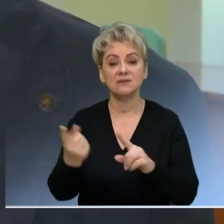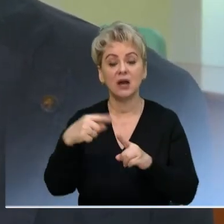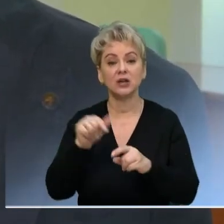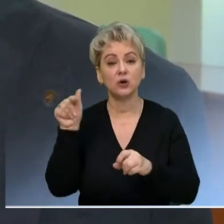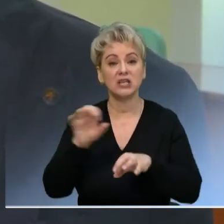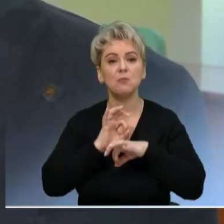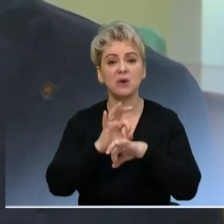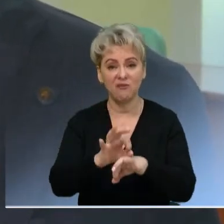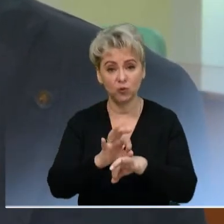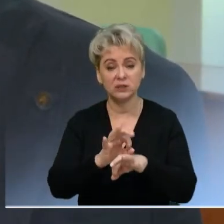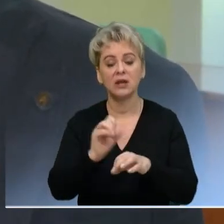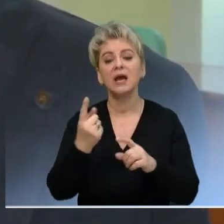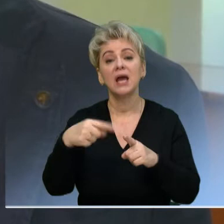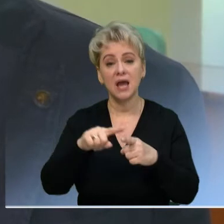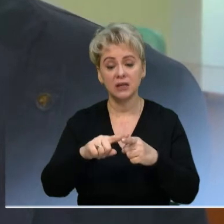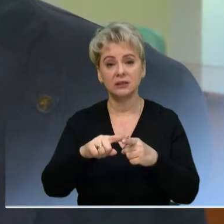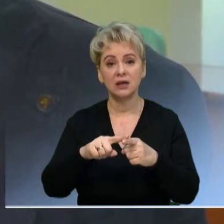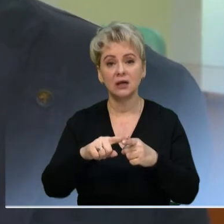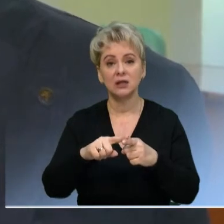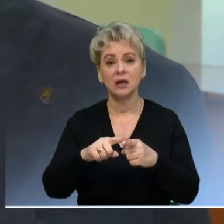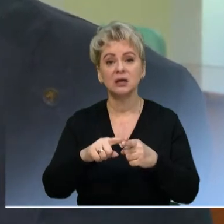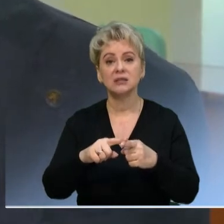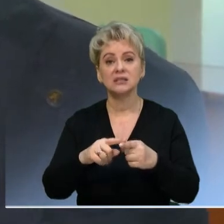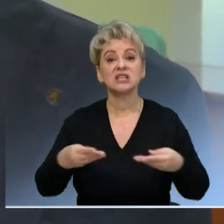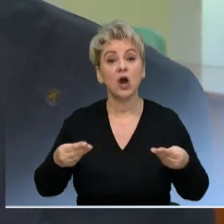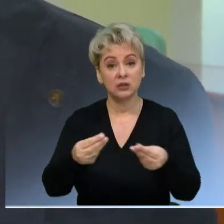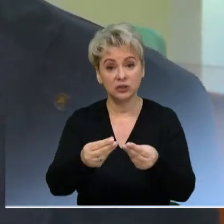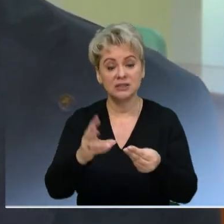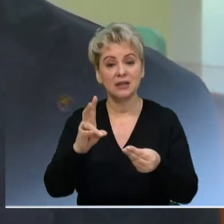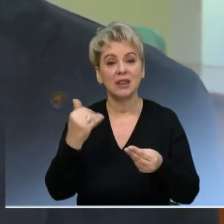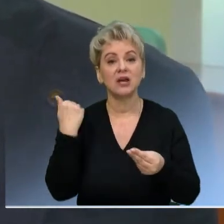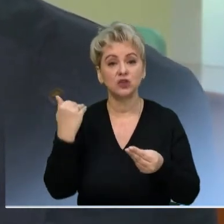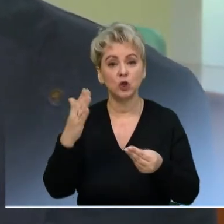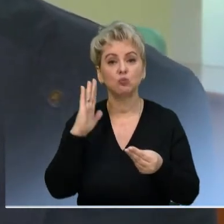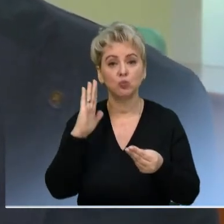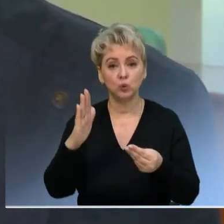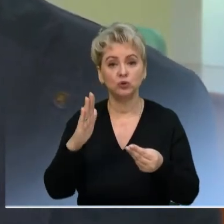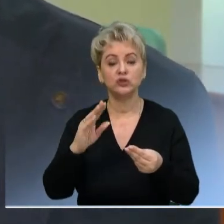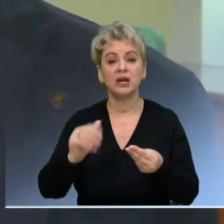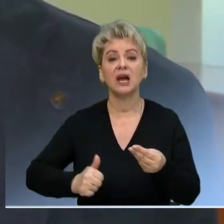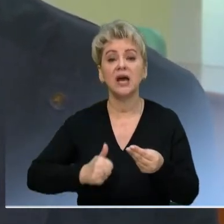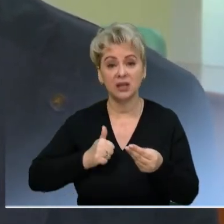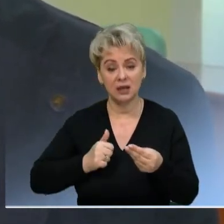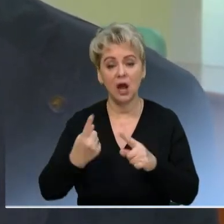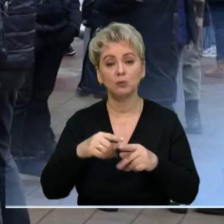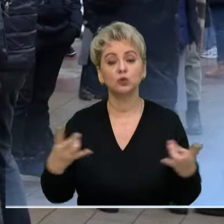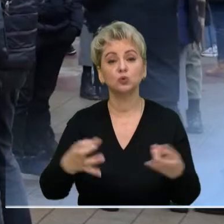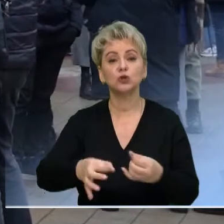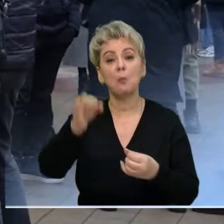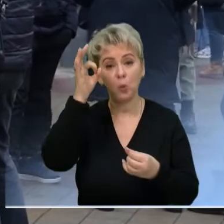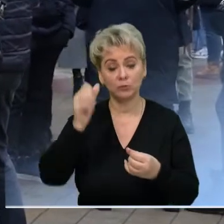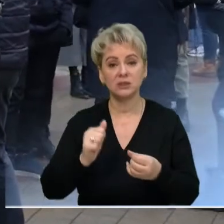они проводят, и это, разумеется, скажется на их будущей карьере. Об этом надо